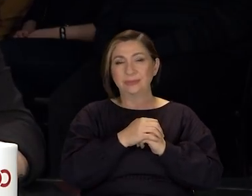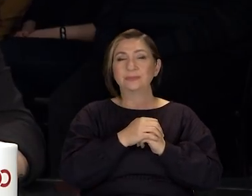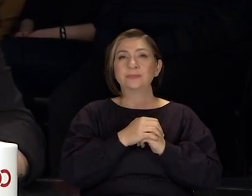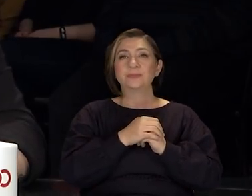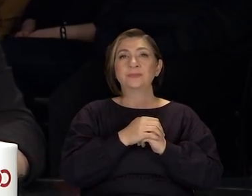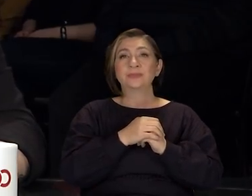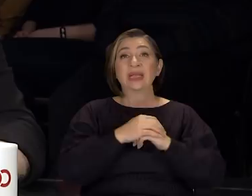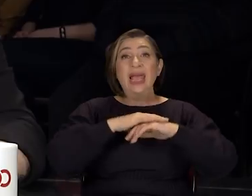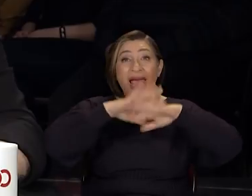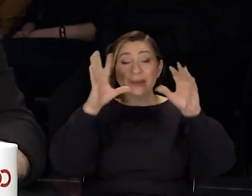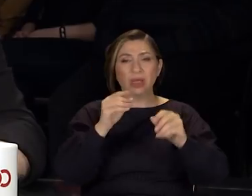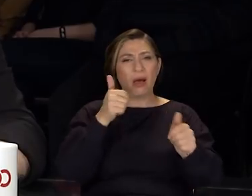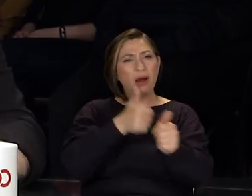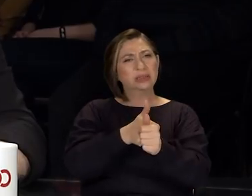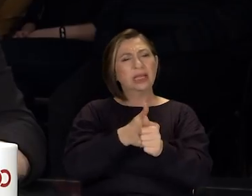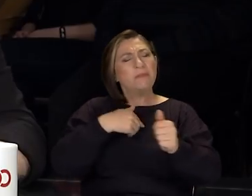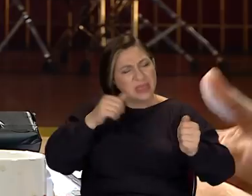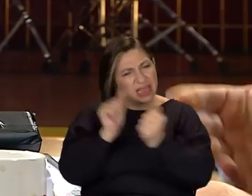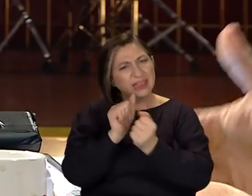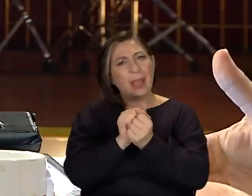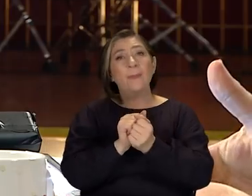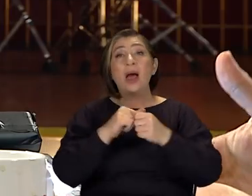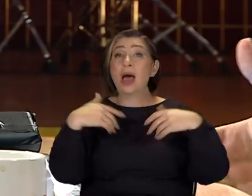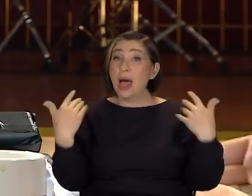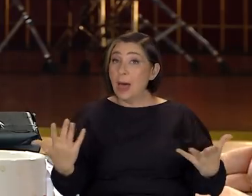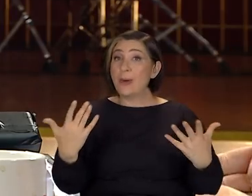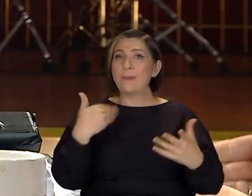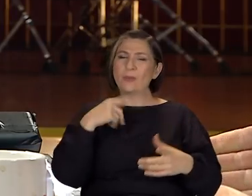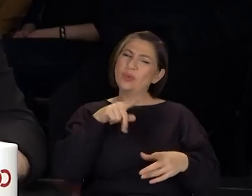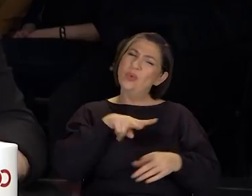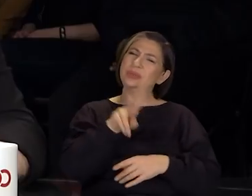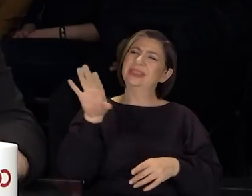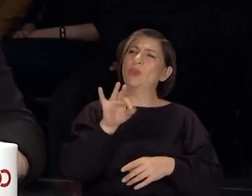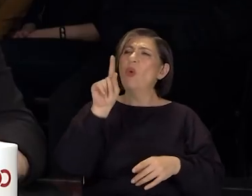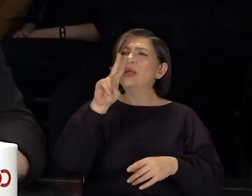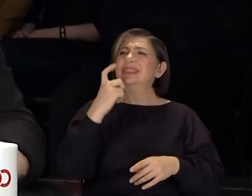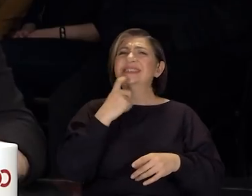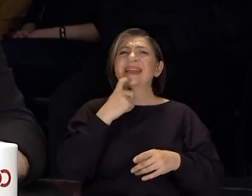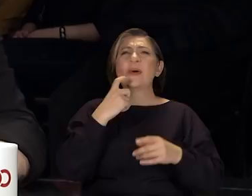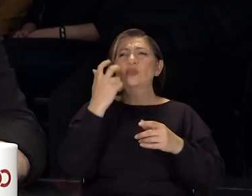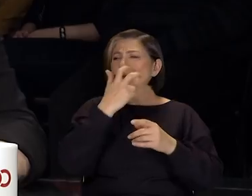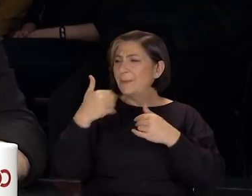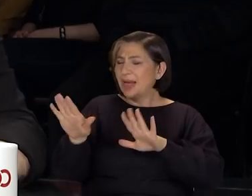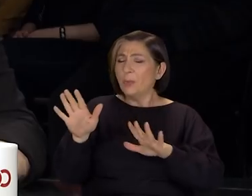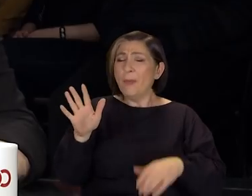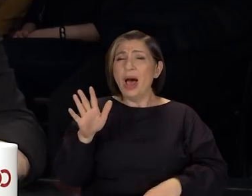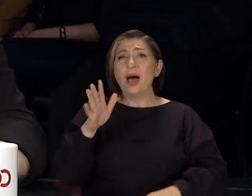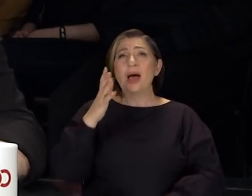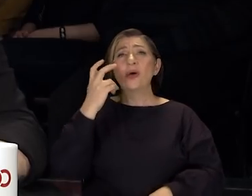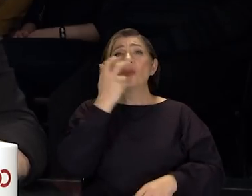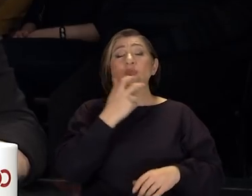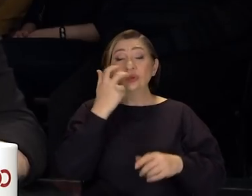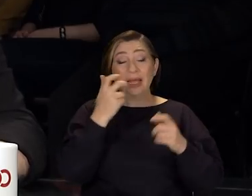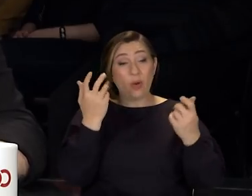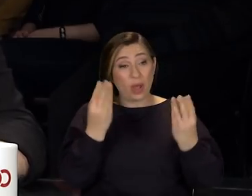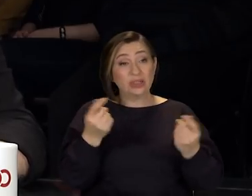uğraşan Türkiye'de. Hepsinin arkasındayım, yanındayım. Yani ama ben bu yolu seçtim. 12 sene bıraktım müziği ama tabii müzisyen olarak